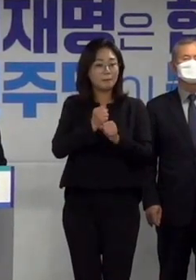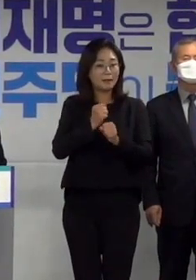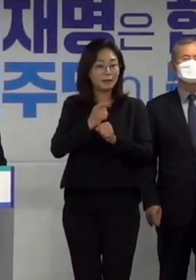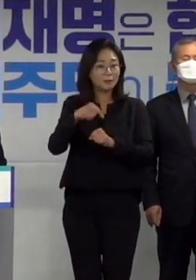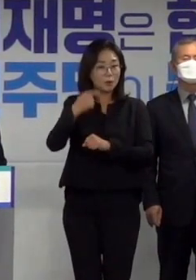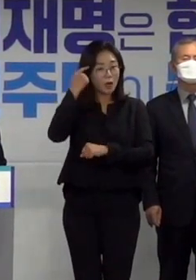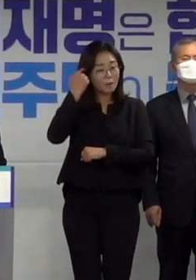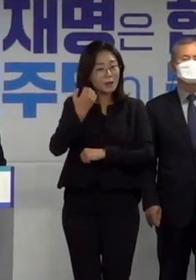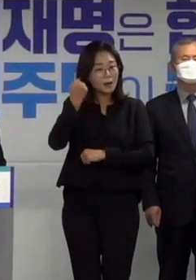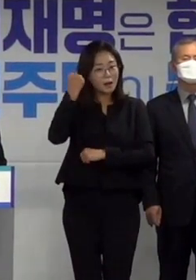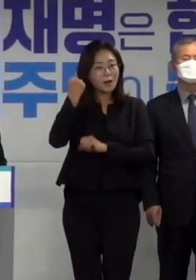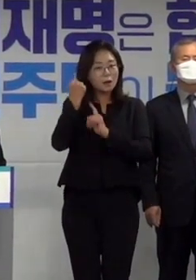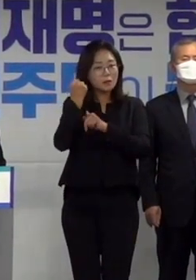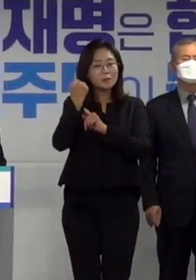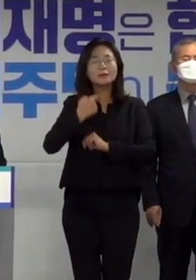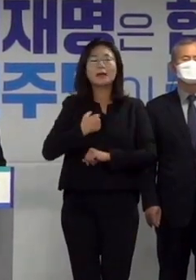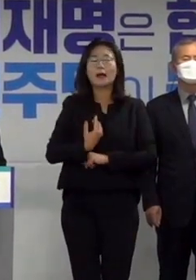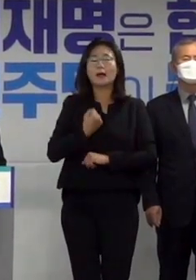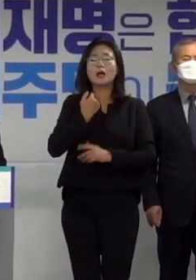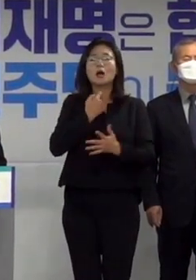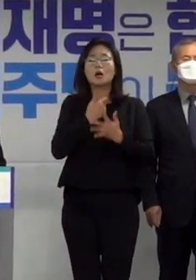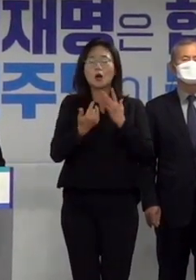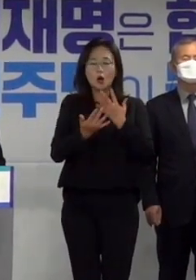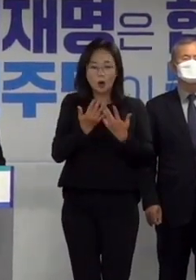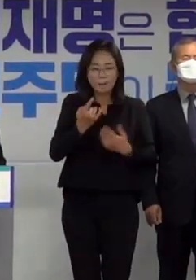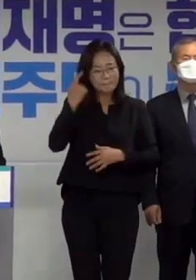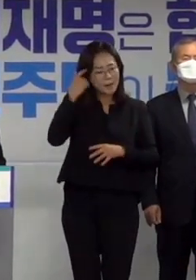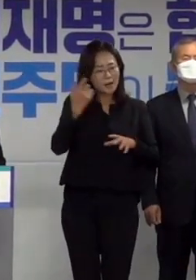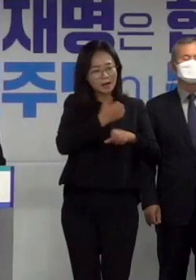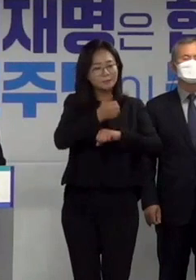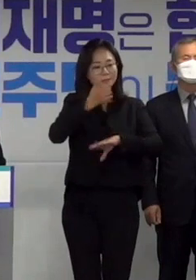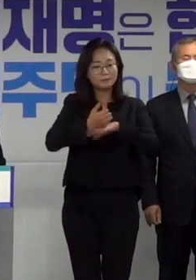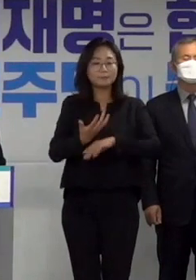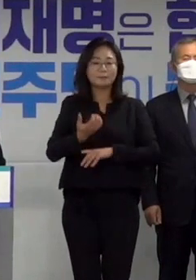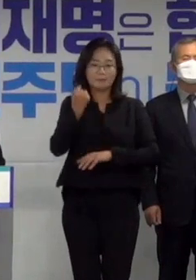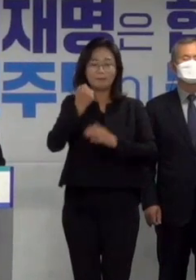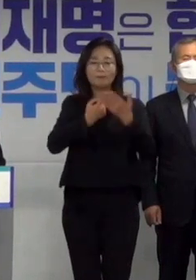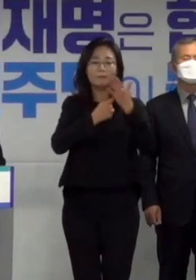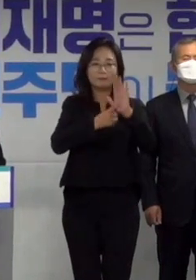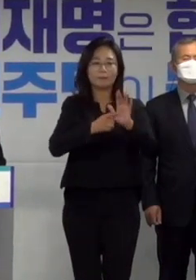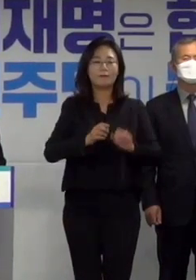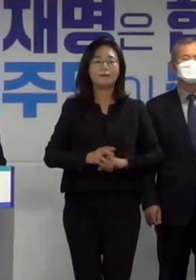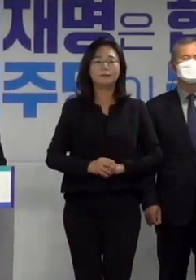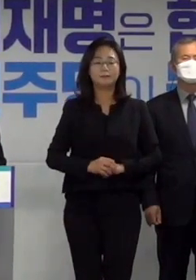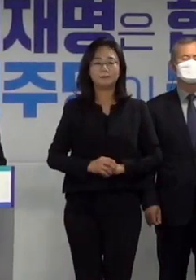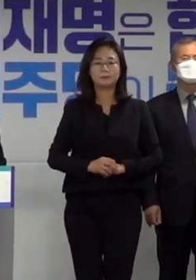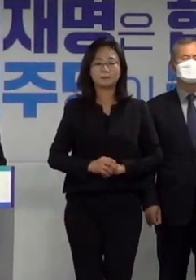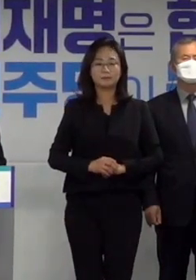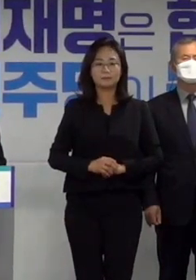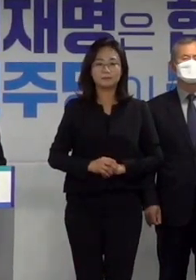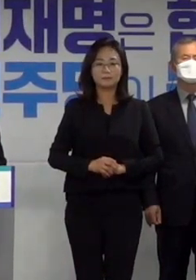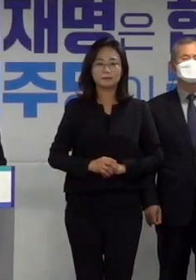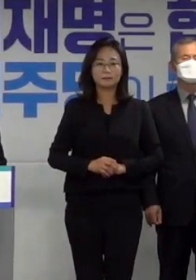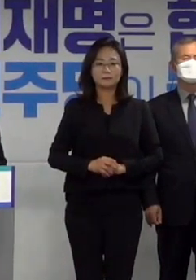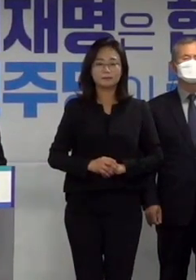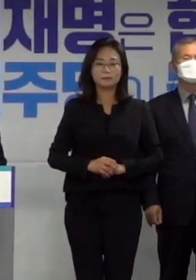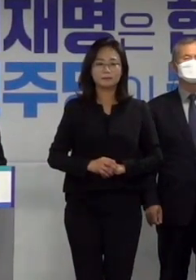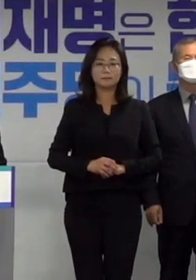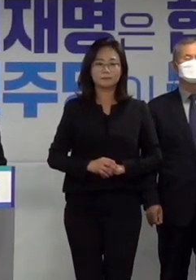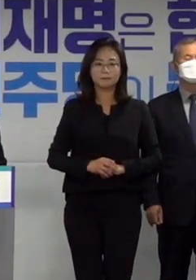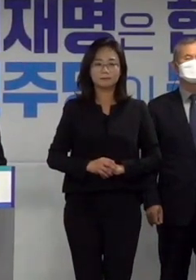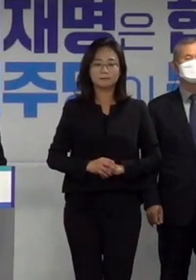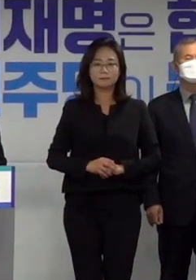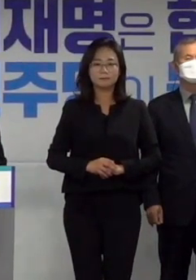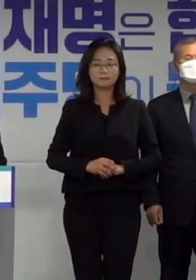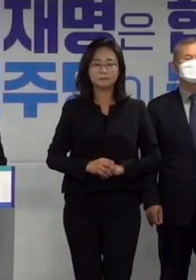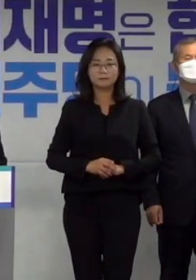지금 본인들이 갖고 있던 경험과 연구의 결과를 가지고 지금 발표를 하신다는 점에서 새로운 의미가